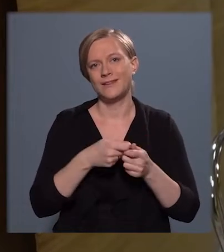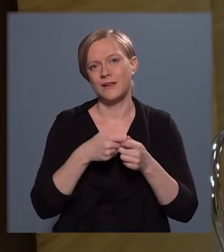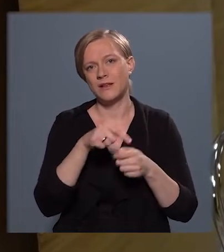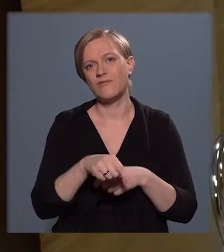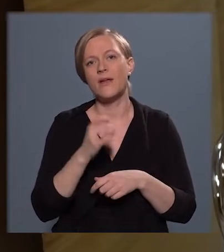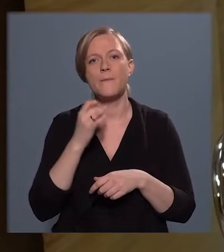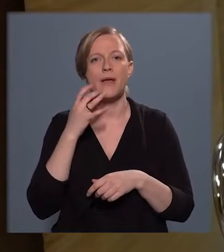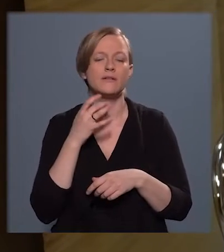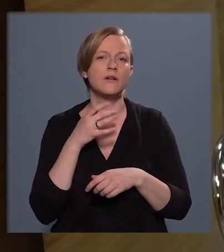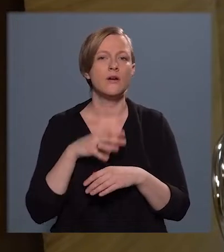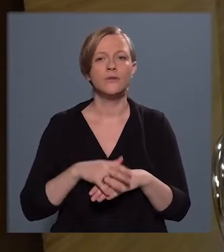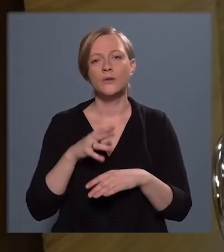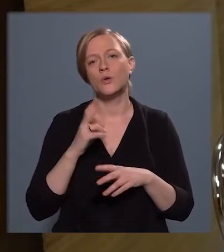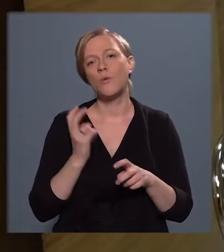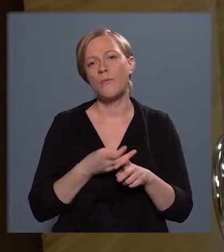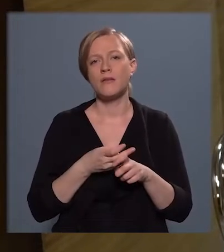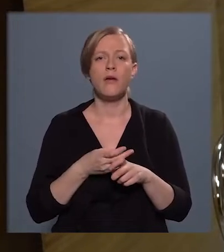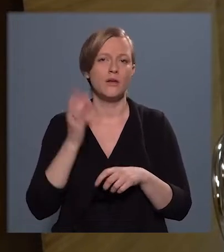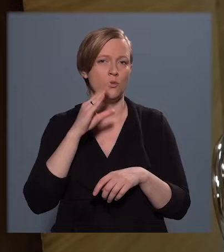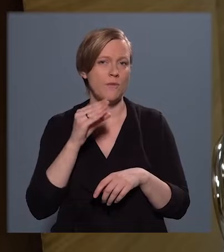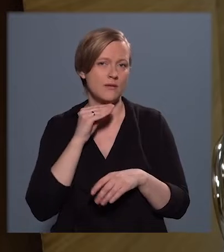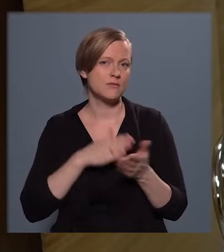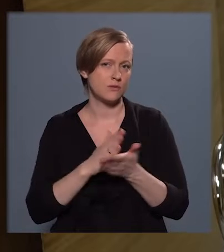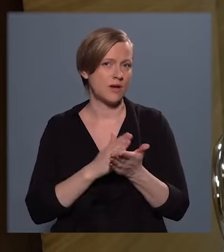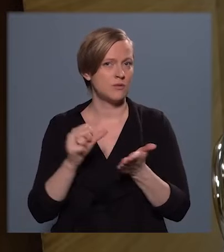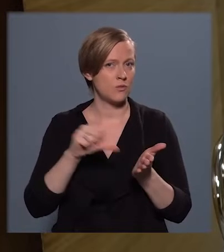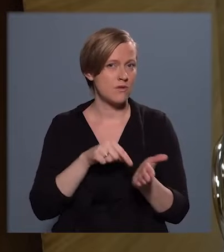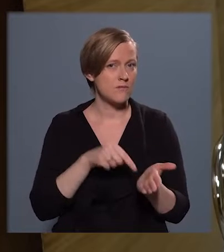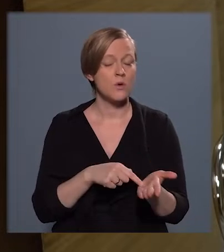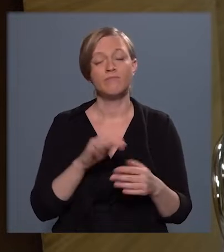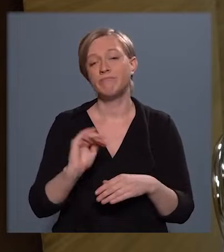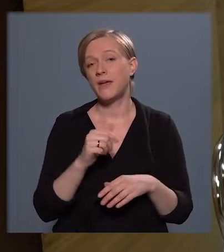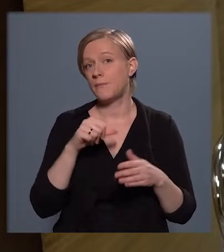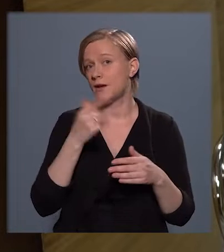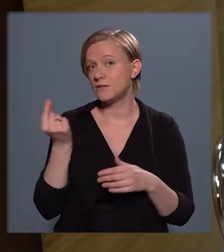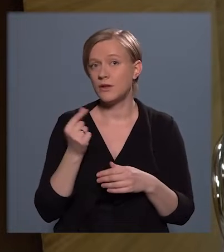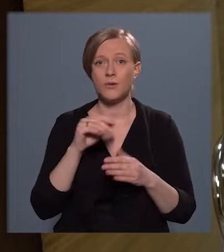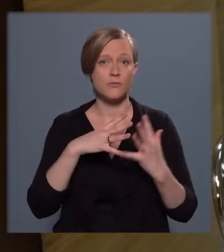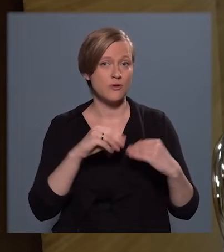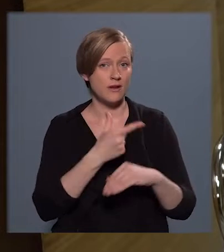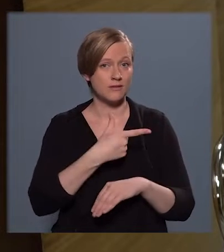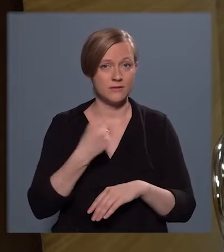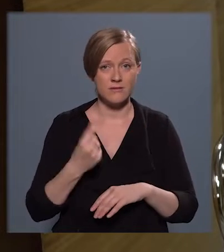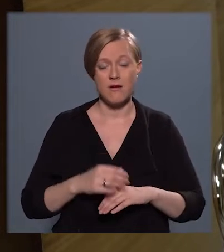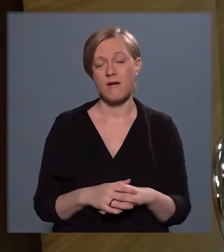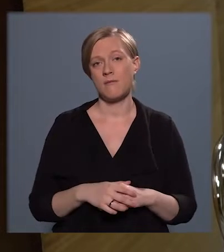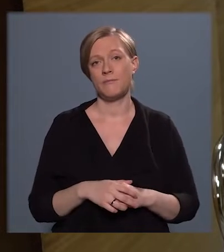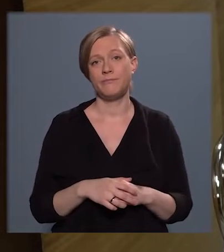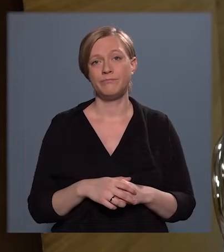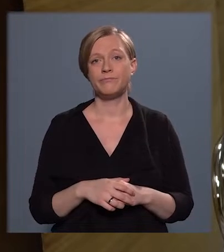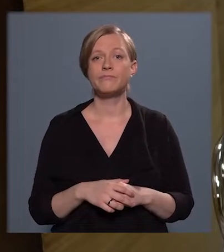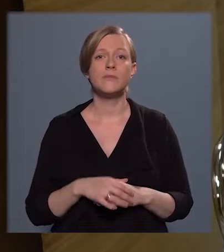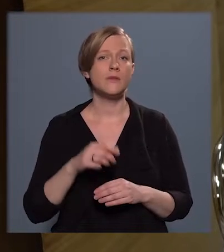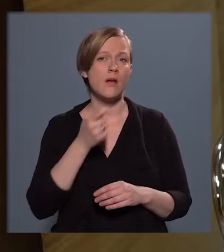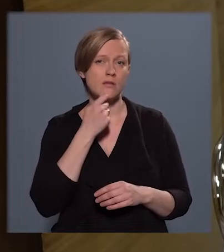Bárka kőbányai humánszolgáltató központban, úgy mint gyermeknapokat, családi napokat,